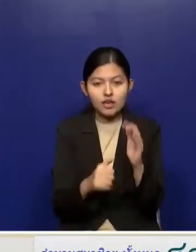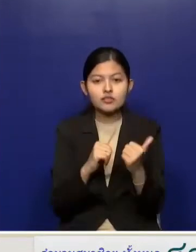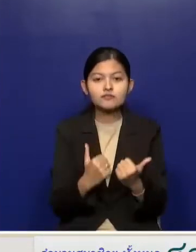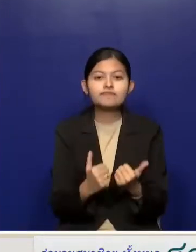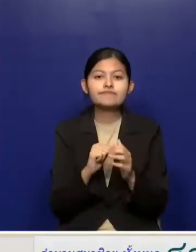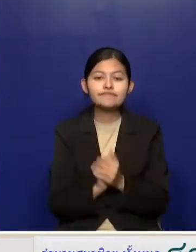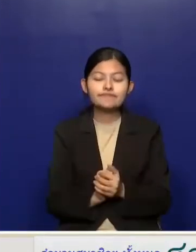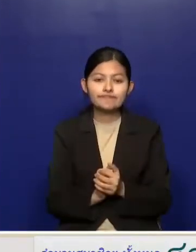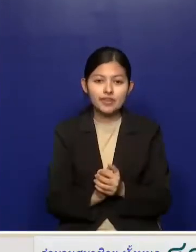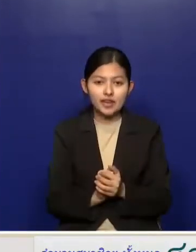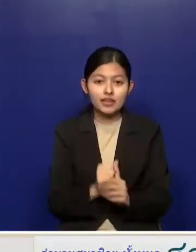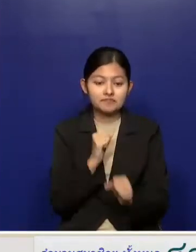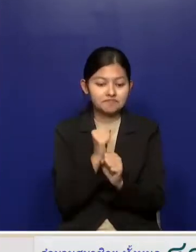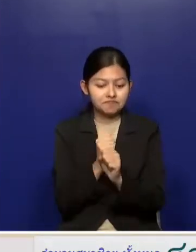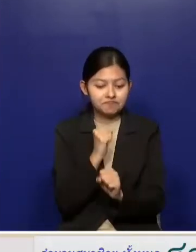่ๆ ก็คอ